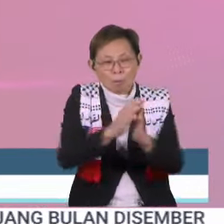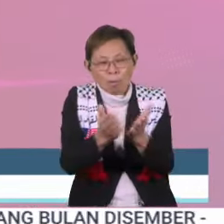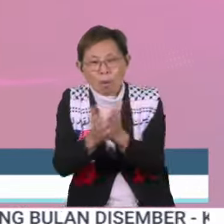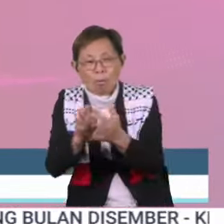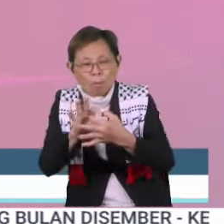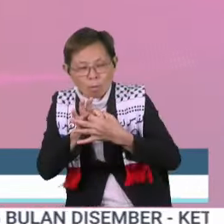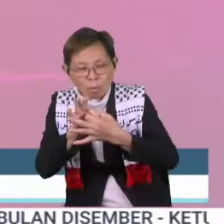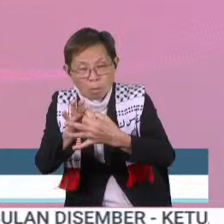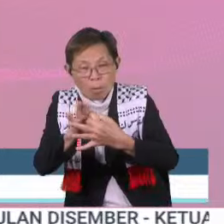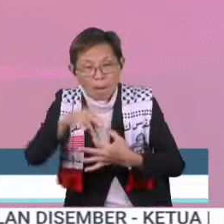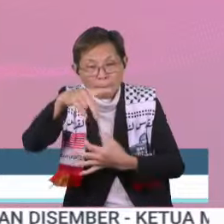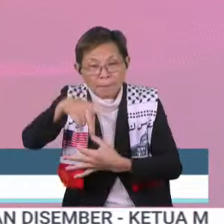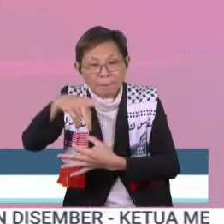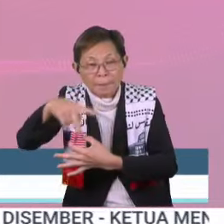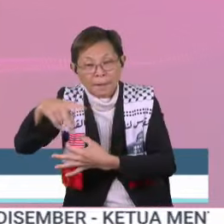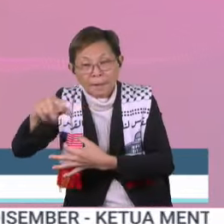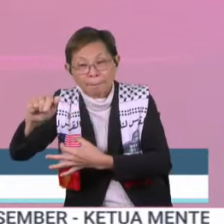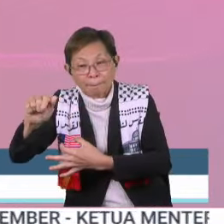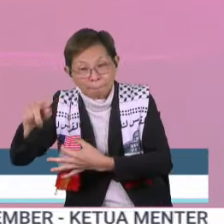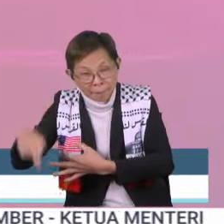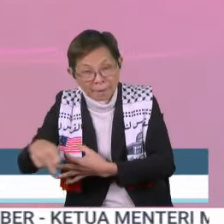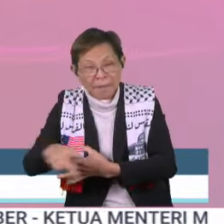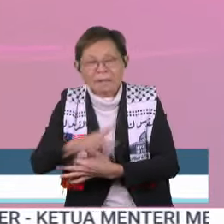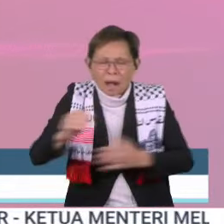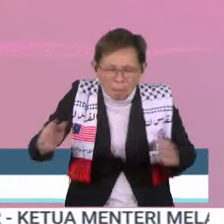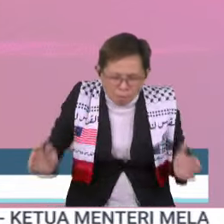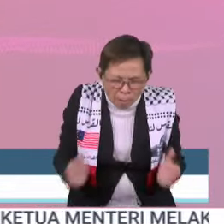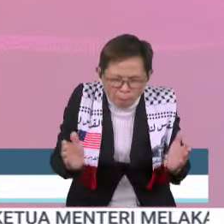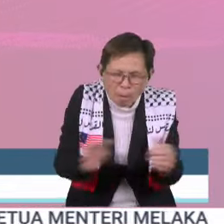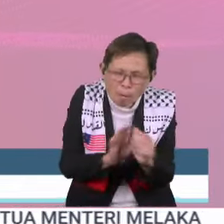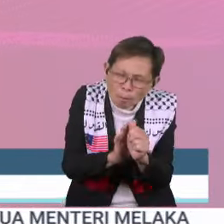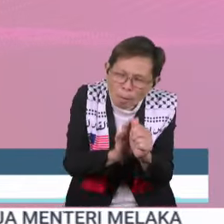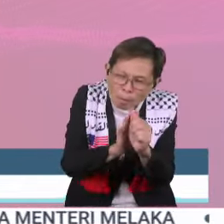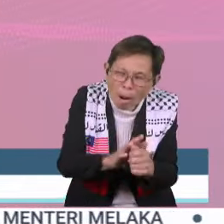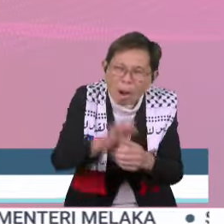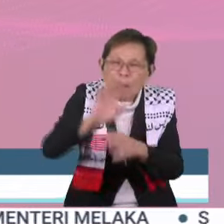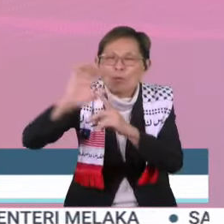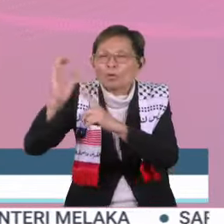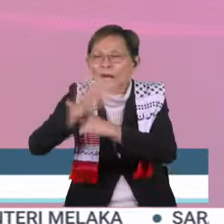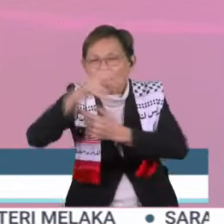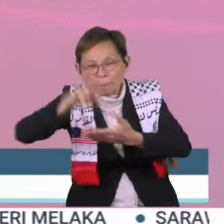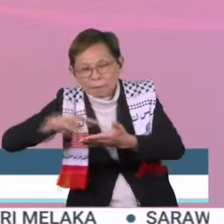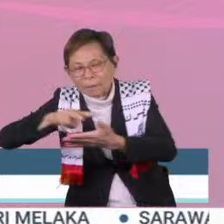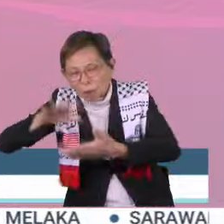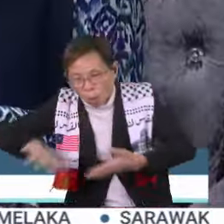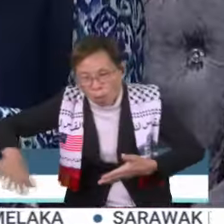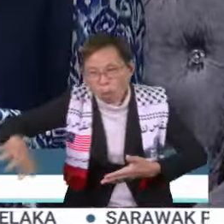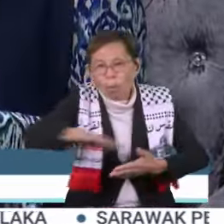itu sebagai satu tarikan baru di samping menggalakkan budaya membaca dalam kalangan masyarakat.